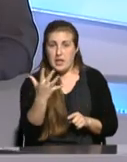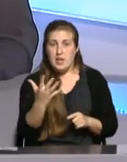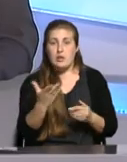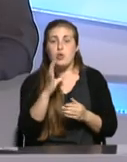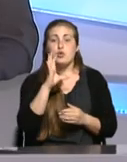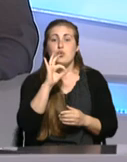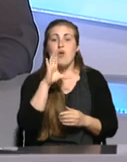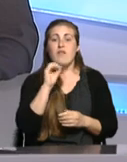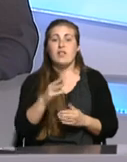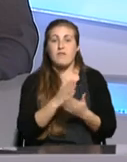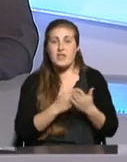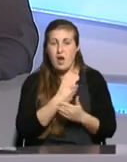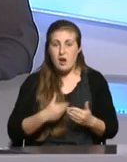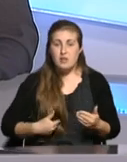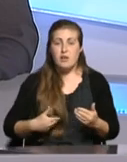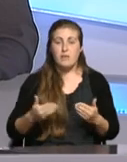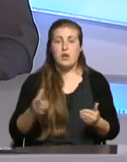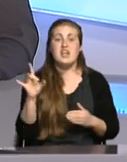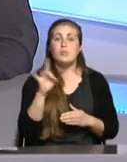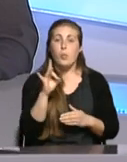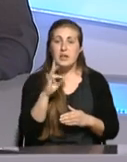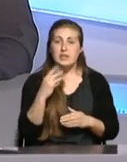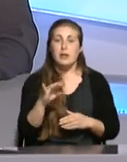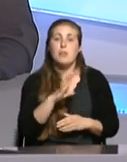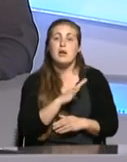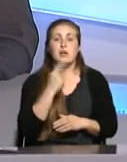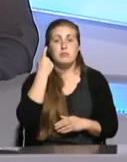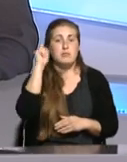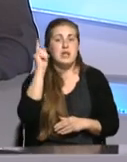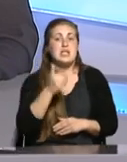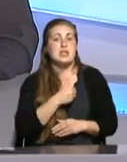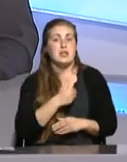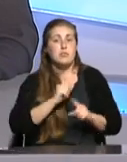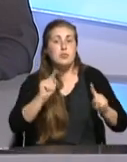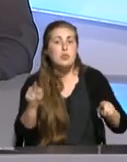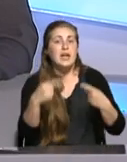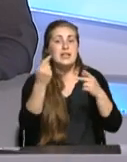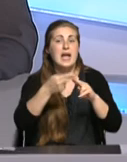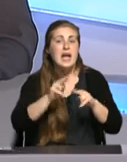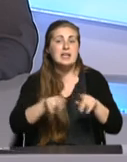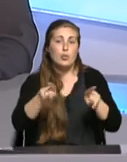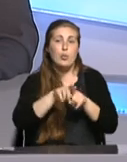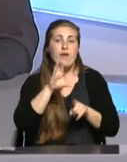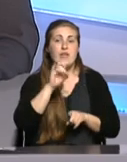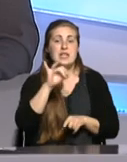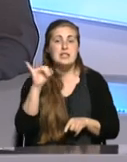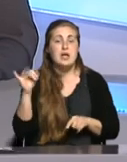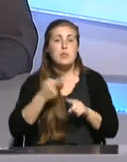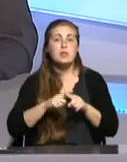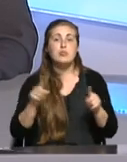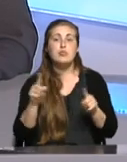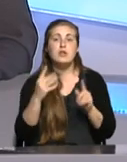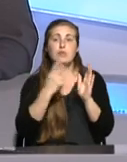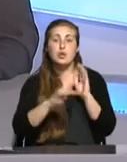ветеранов республиканские была инициатором создания этой такой версии потому что девяносто